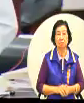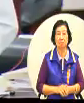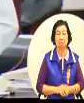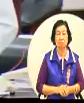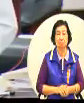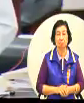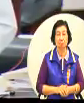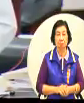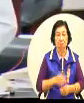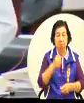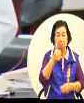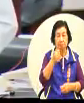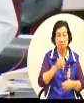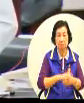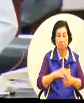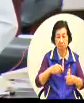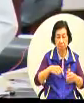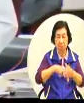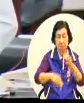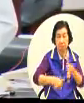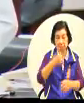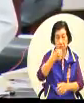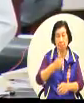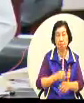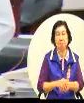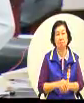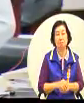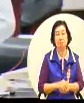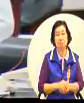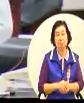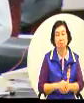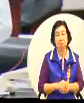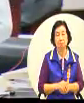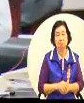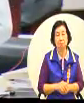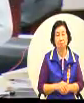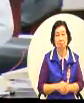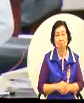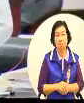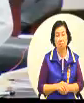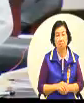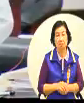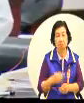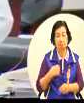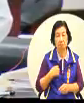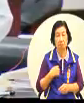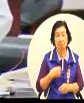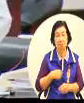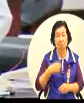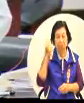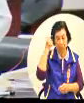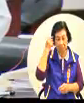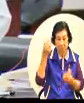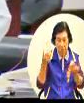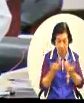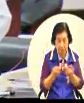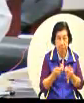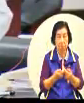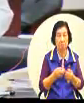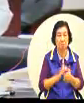谢长廷院长我也把反对夜溢引水的案件的陈情